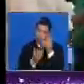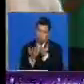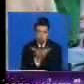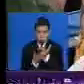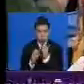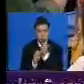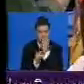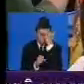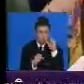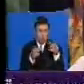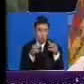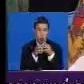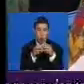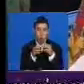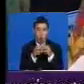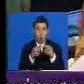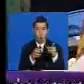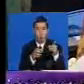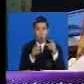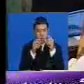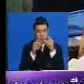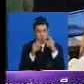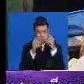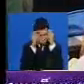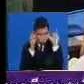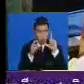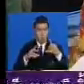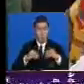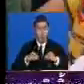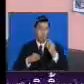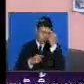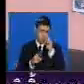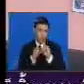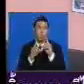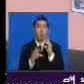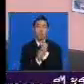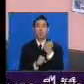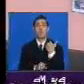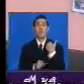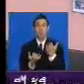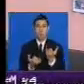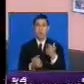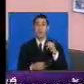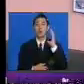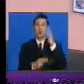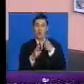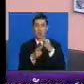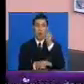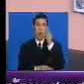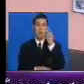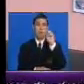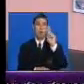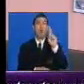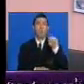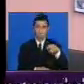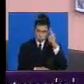จากผู้ต้องหาไม่ยอมรับและคัดค้านการตั้งข้อหาเพื่อหาข้อสรุปขณะที่นายอมรรัตนานนท์ยืนยันว่าจะให้เวลาตำรวจเพียง